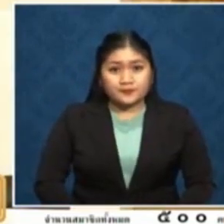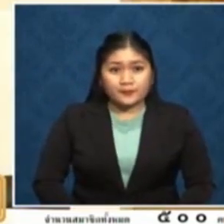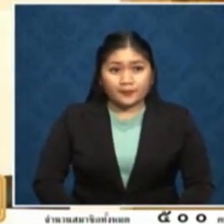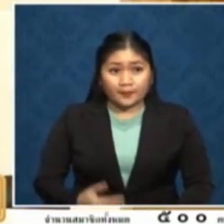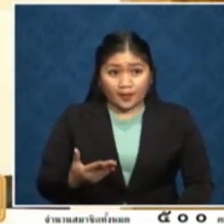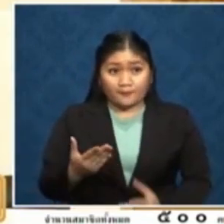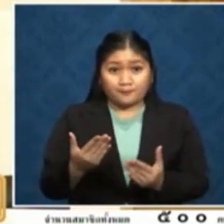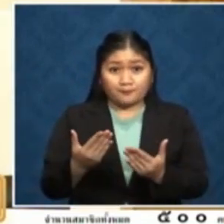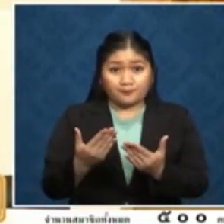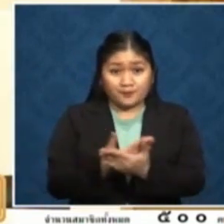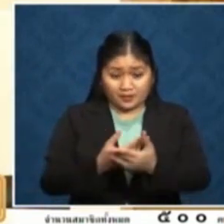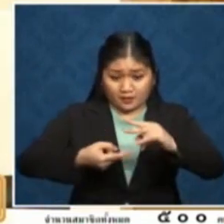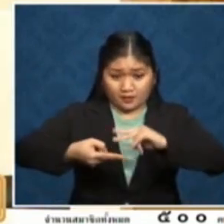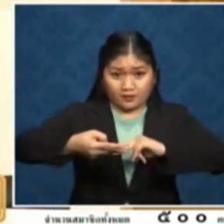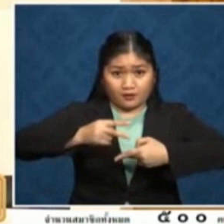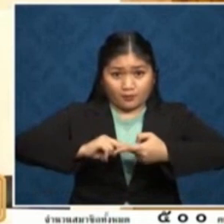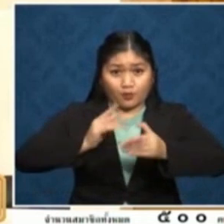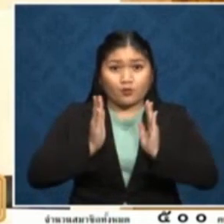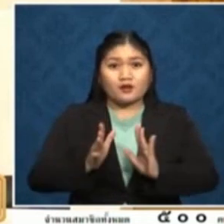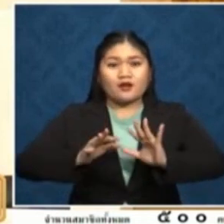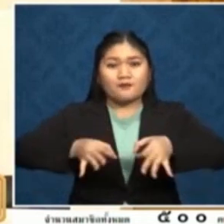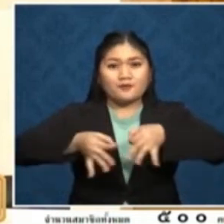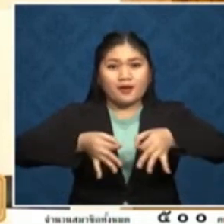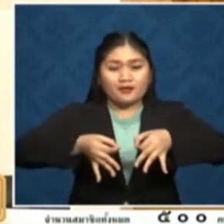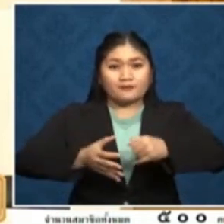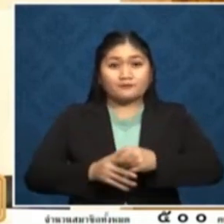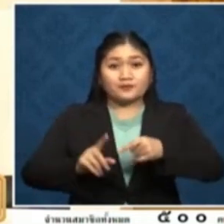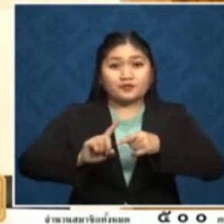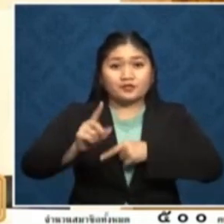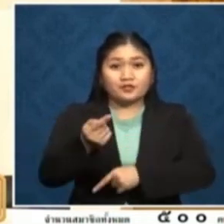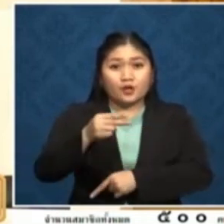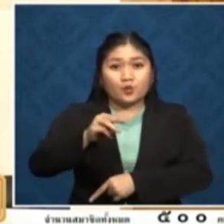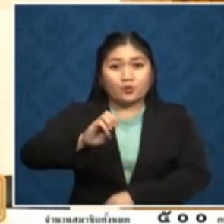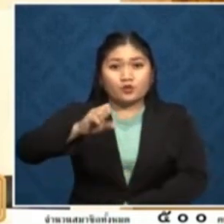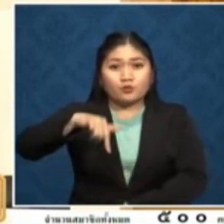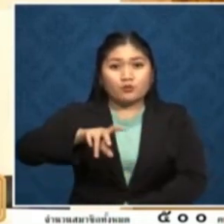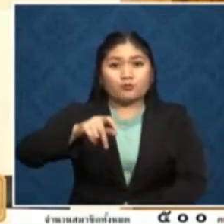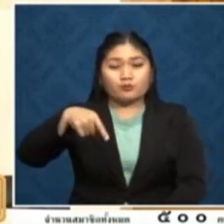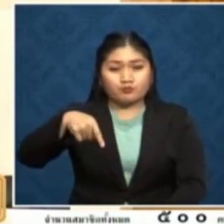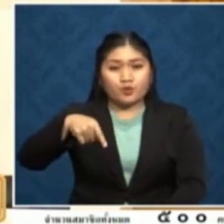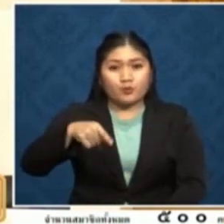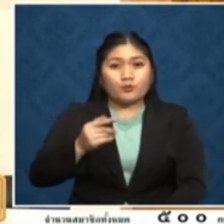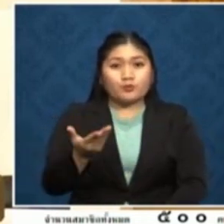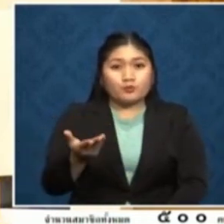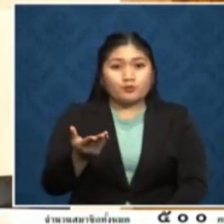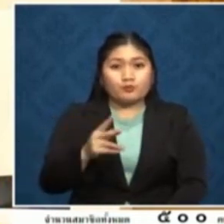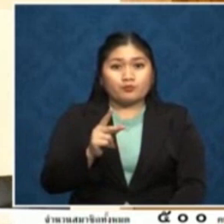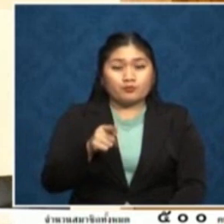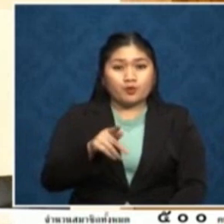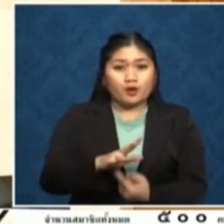อกราบขอบพระคุณครับท่านประธานครับ ครับคุณครับขอเปลี่ยนลำดับนะครับท่านผู้อภิปรายน